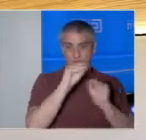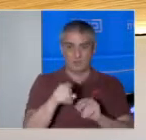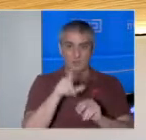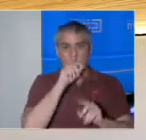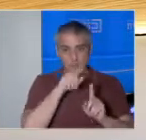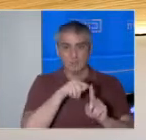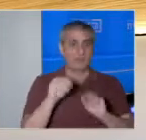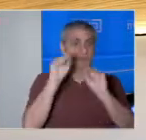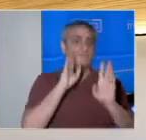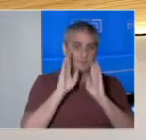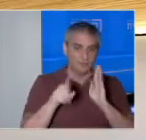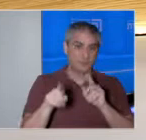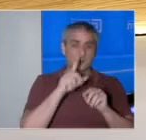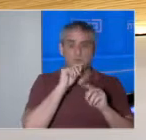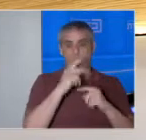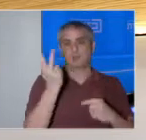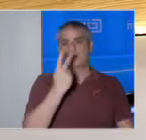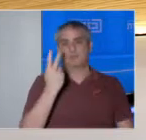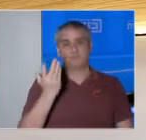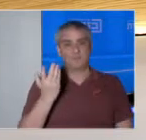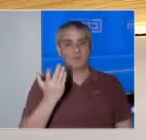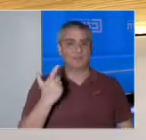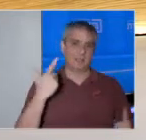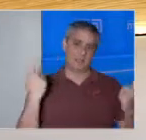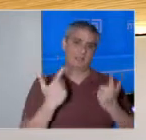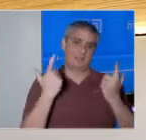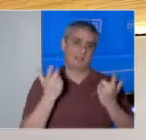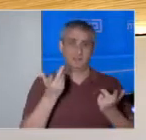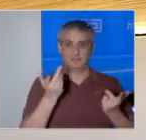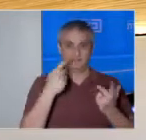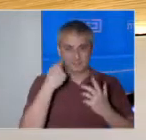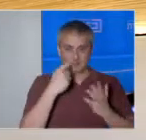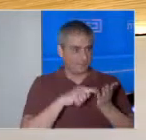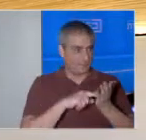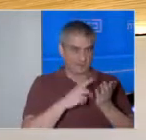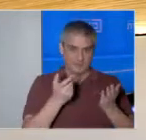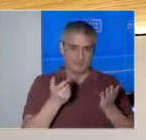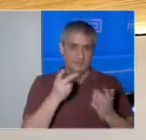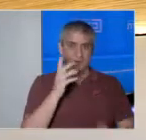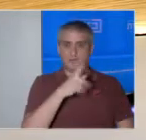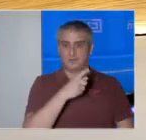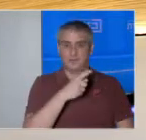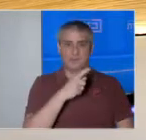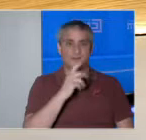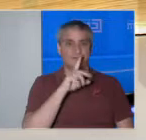עבר לטוויטר ולפייסבוק, והטוויטר כמובן חגג על הסרטון הזה. אלקי ברגשטיין מדיירקט